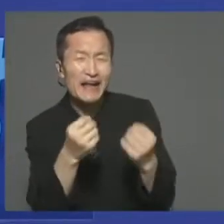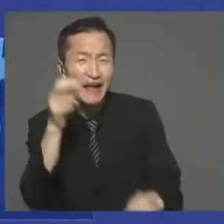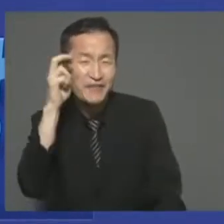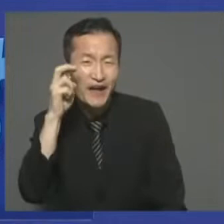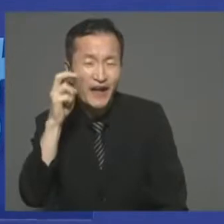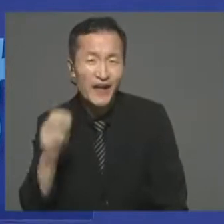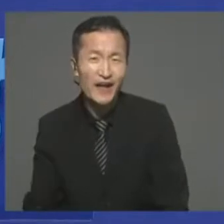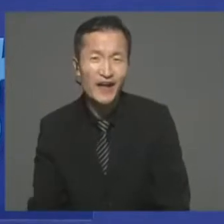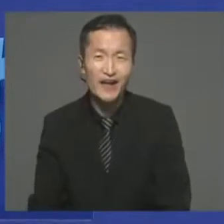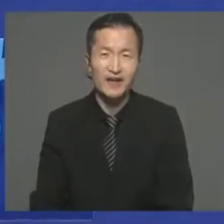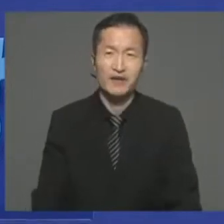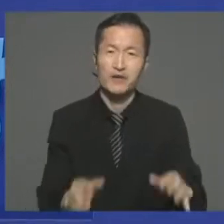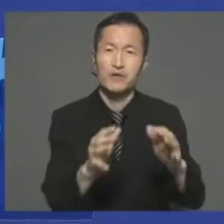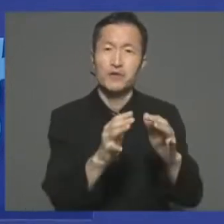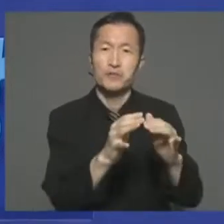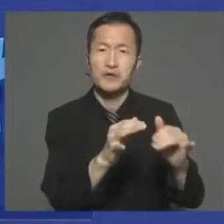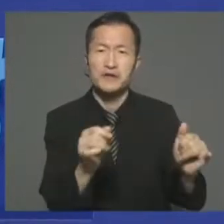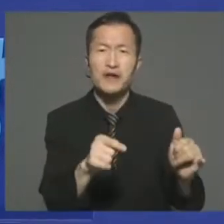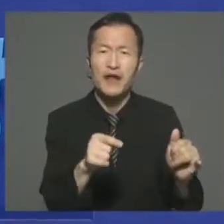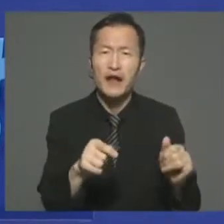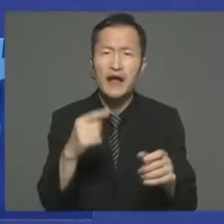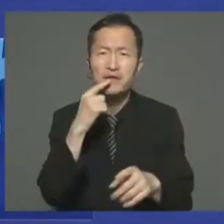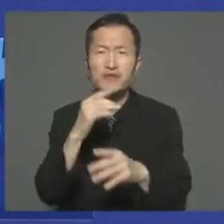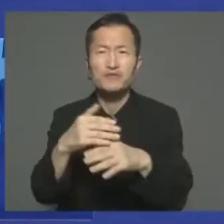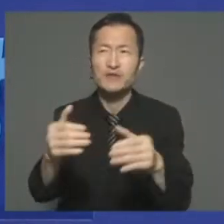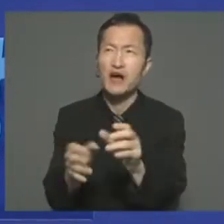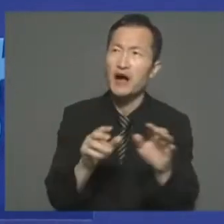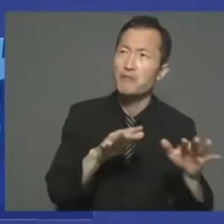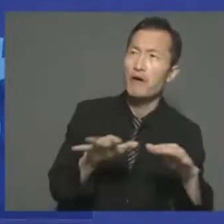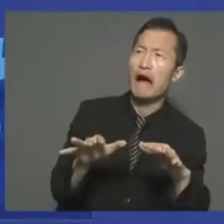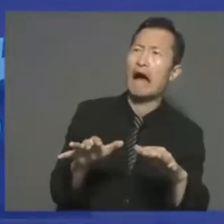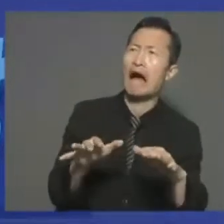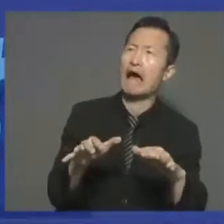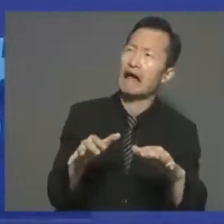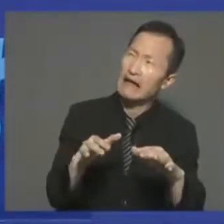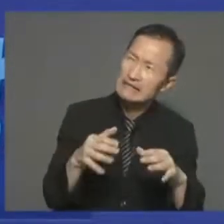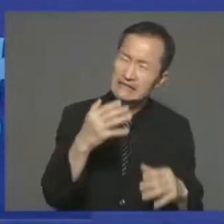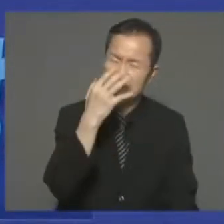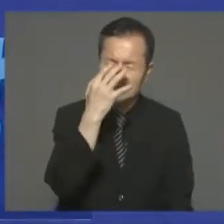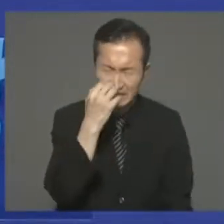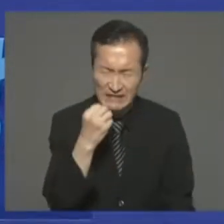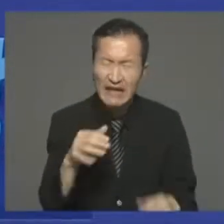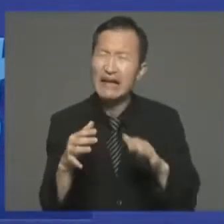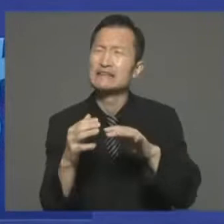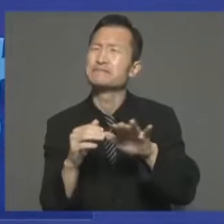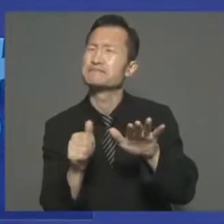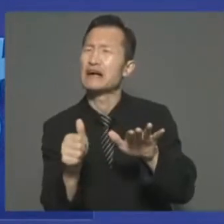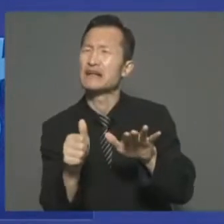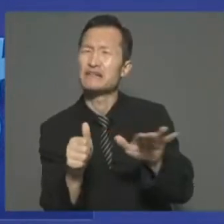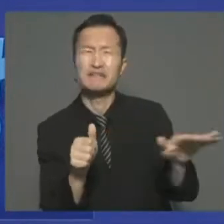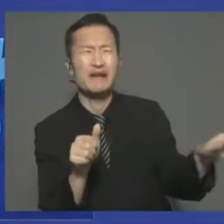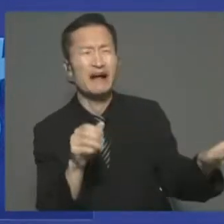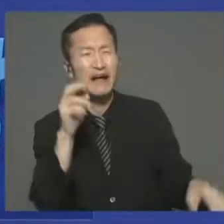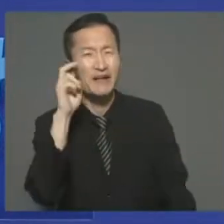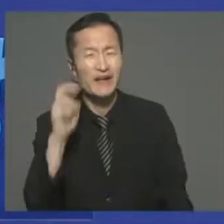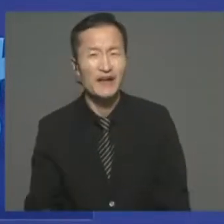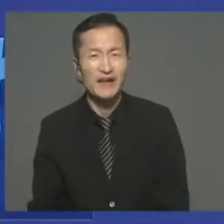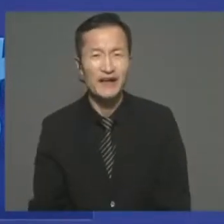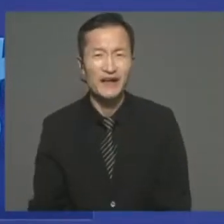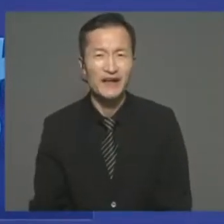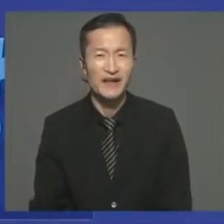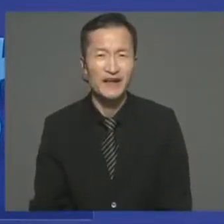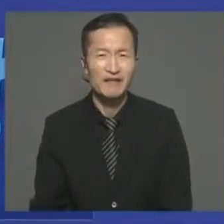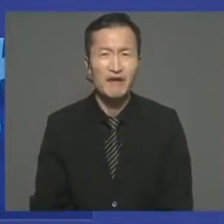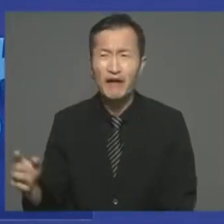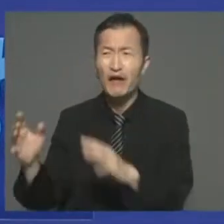한번 민주당한테 실망하고 등을 돌릴 수도 있다고 생각합니다. 왜 우리가 찻대기 정당의